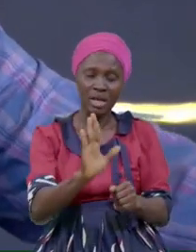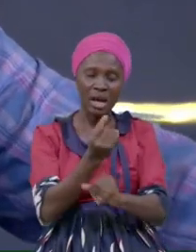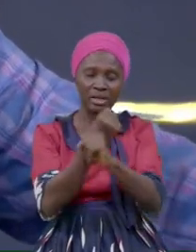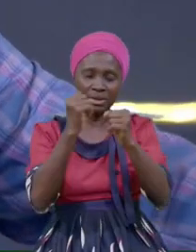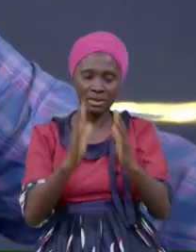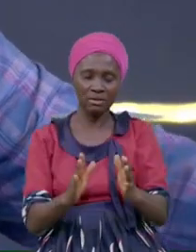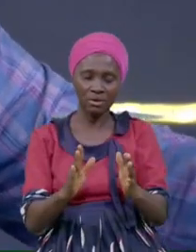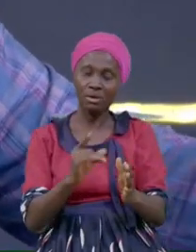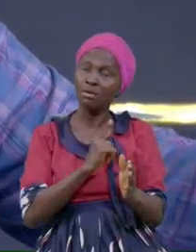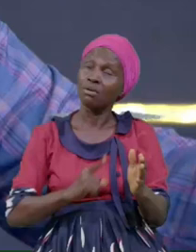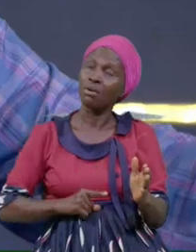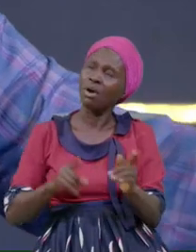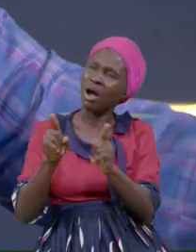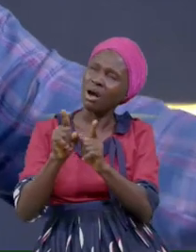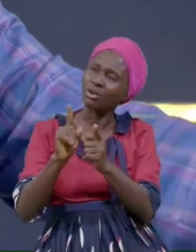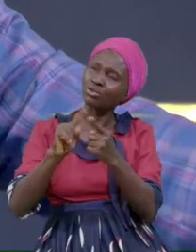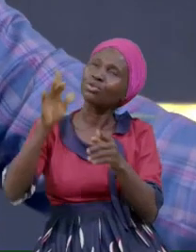est que le salut